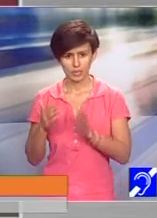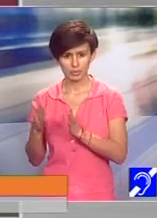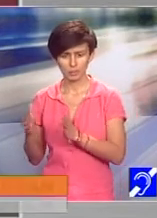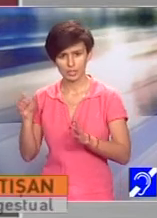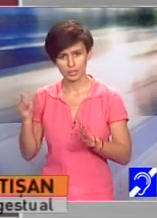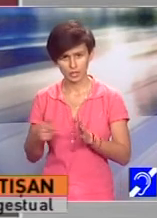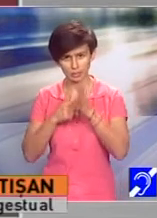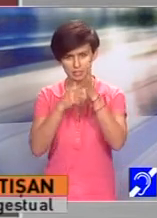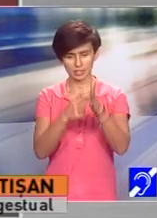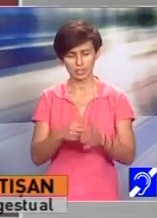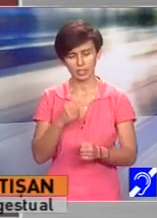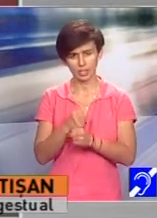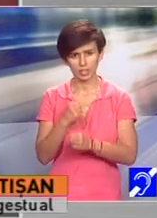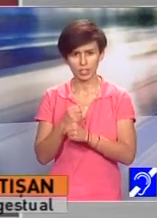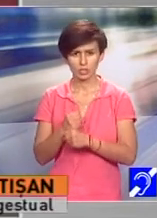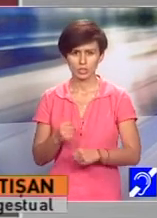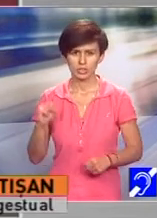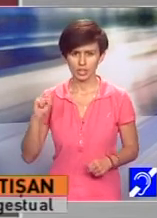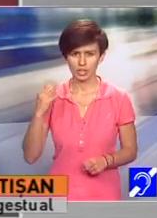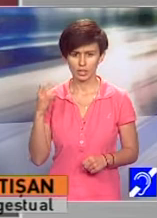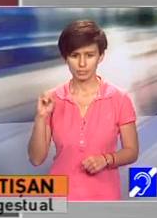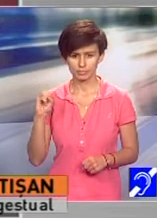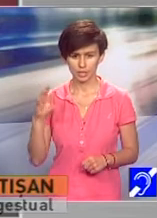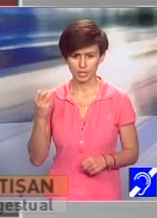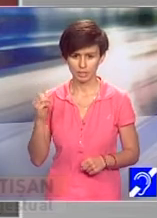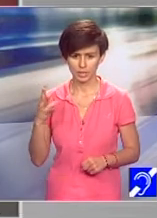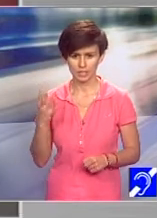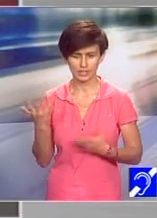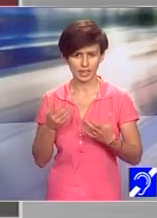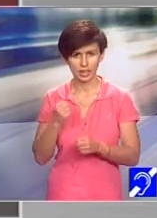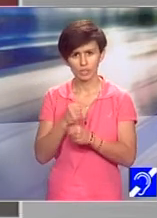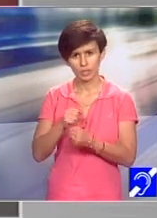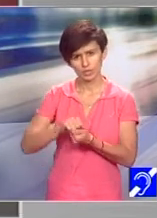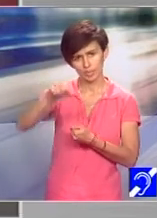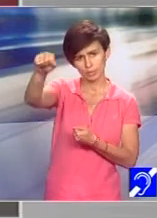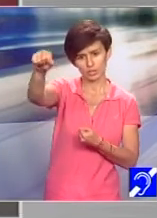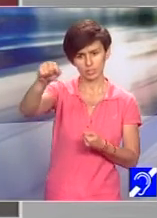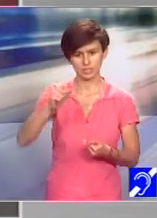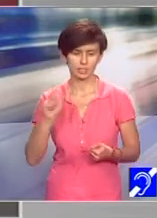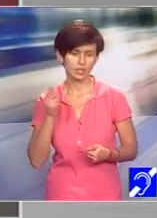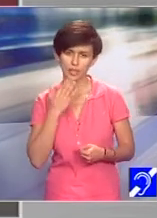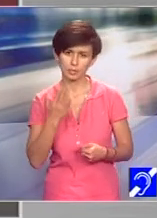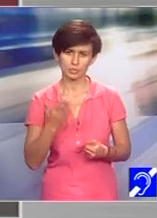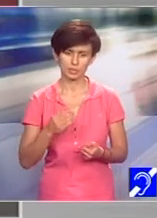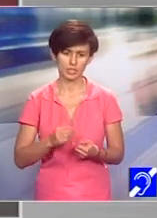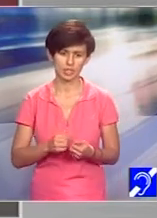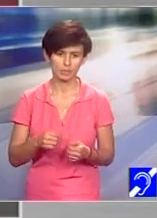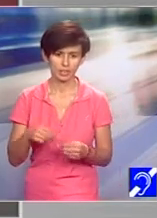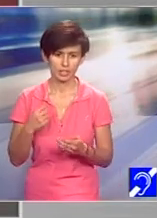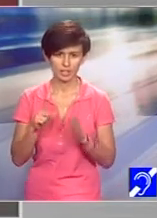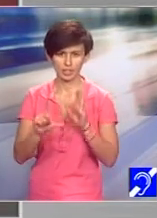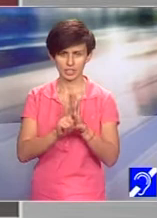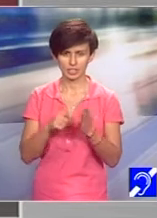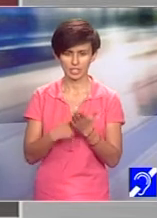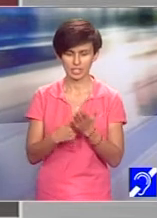al lucrătorilor de la ambulanță, lucrători care au recurs ieri la protest, nemulțumiți de deficitul de personal și prevederile legii salarizării în